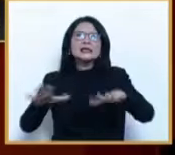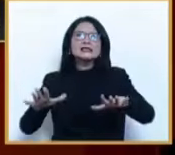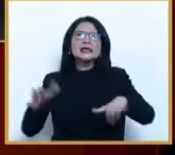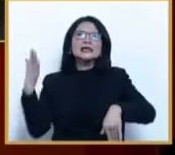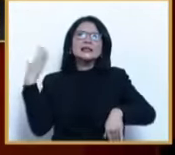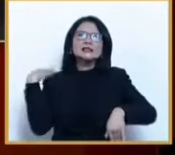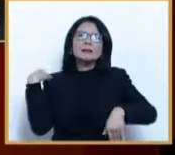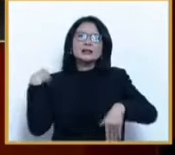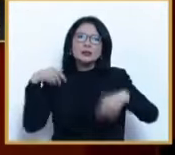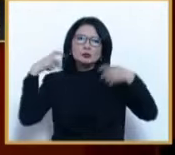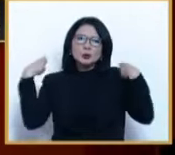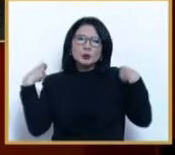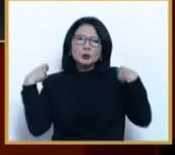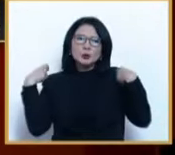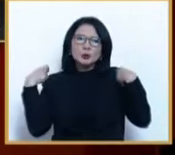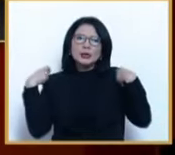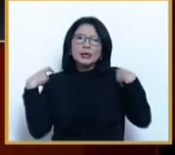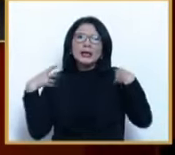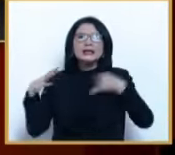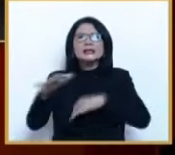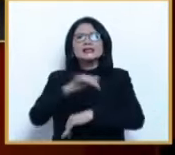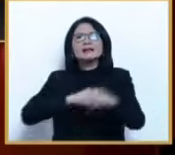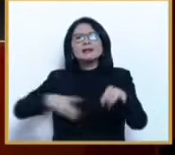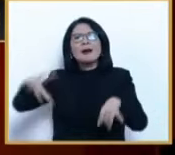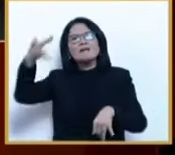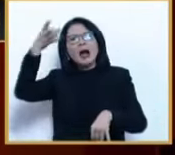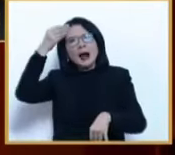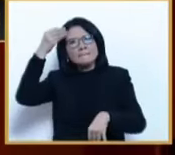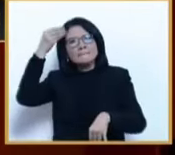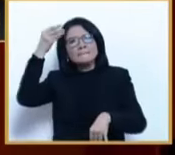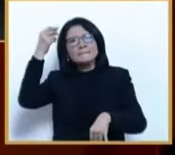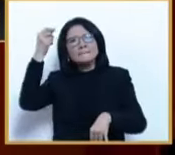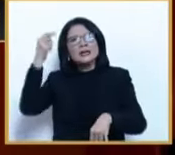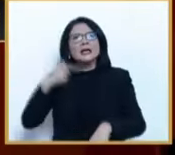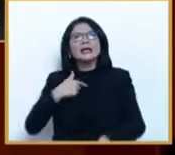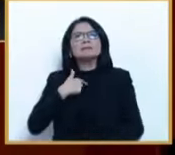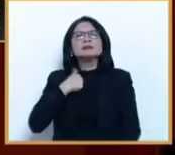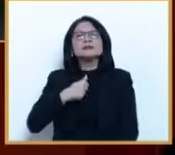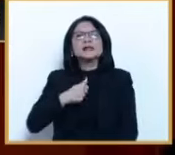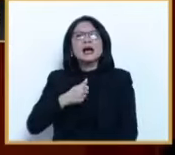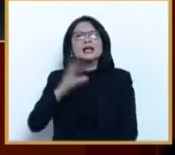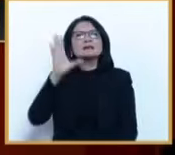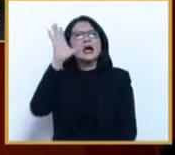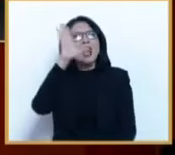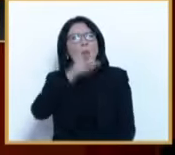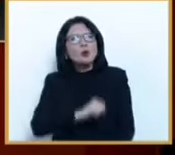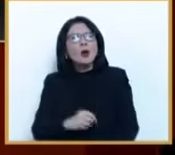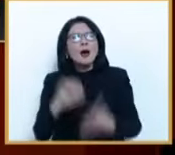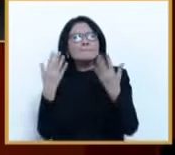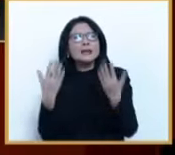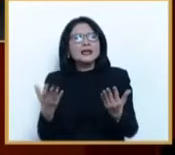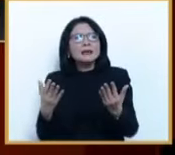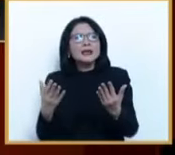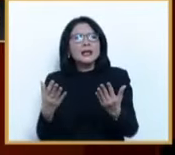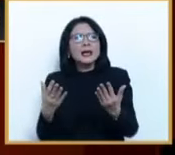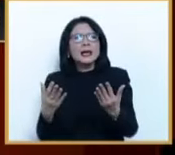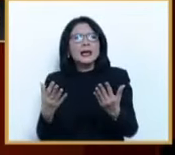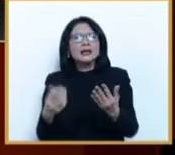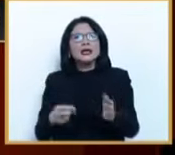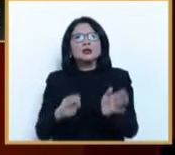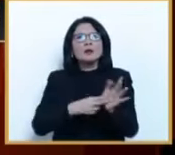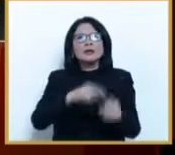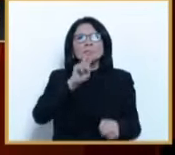jabatan Gubernur supaya kita sama-sama paham dan bisa mengetahui bagaimana kami dari dua dan